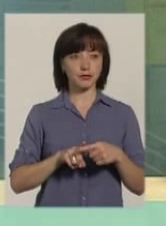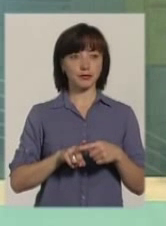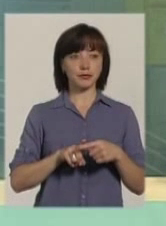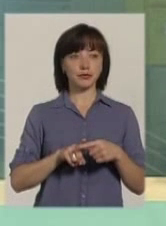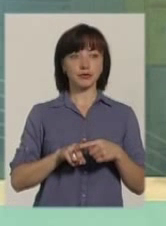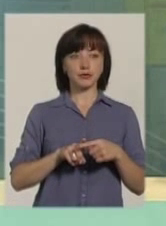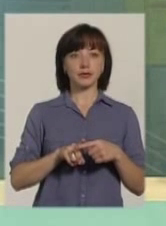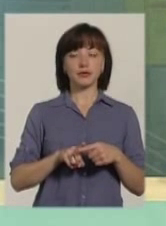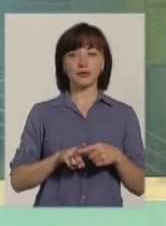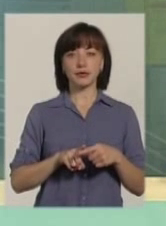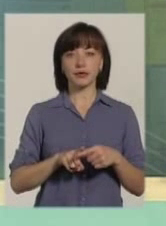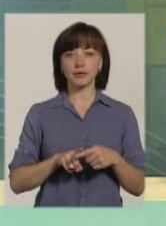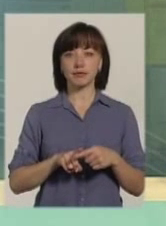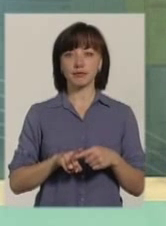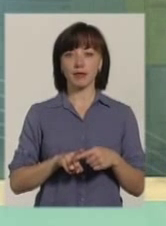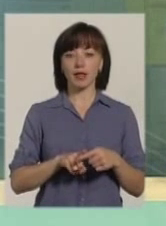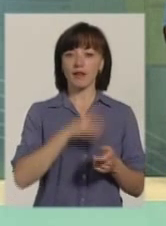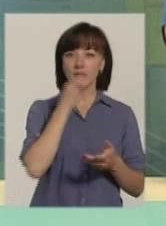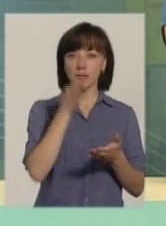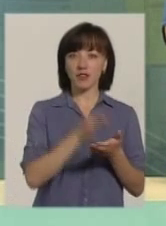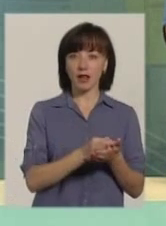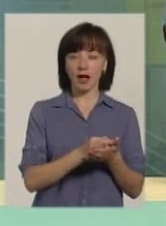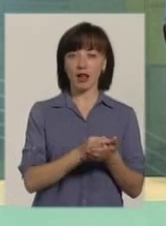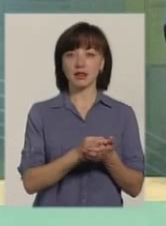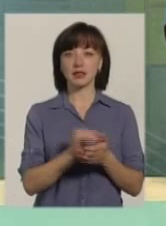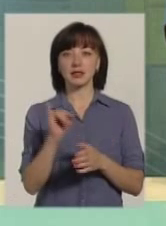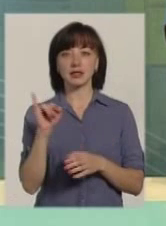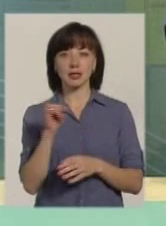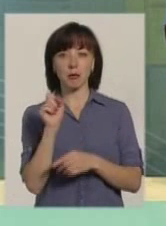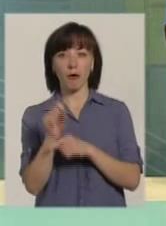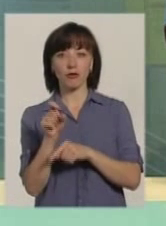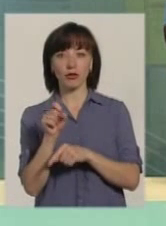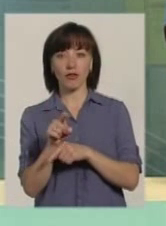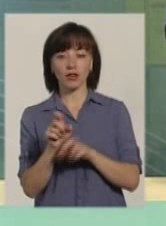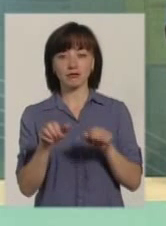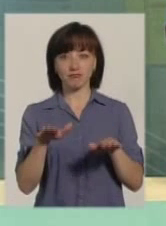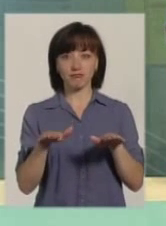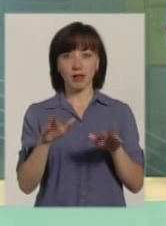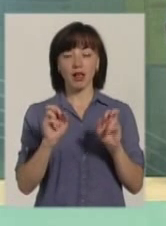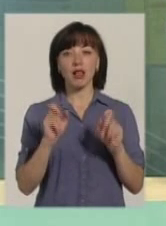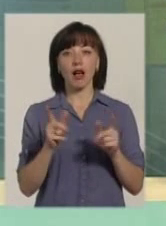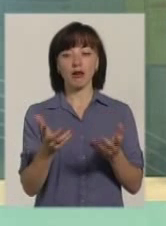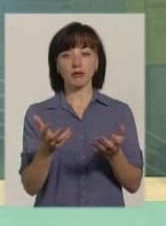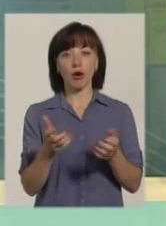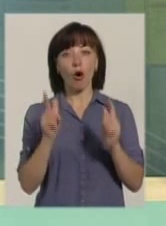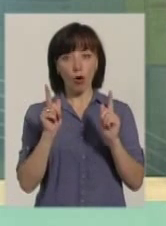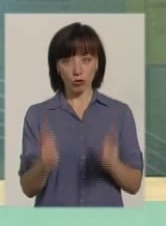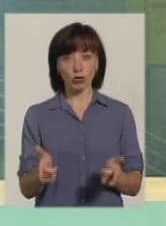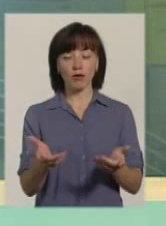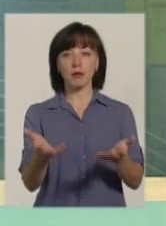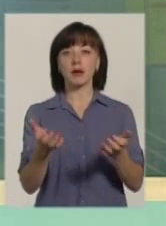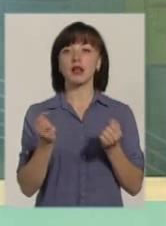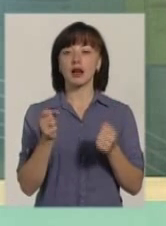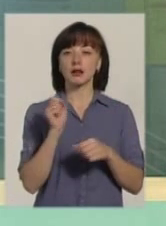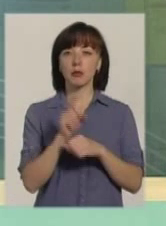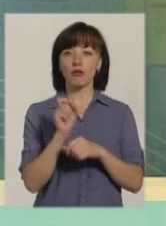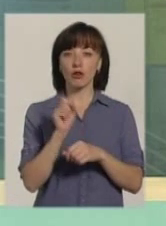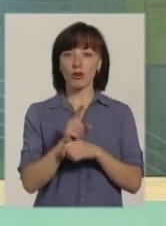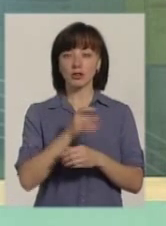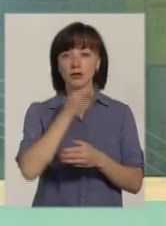оці терези, на яких є і відповідальність, і повноваження, і наскільки вони готові прийняти оті повноваження,